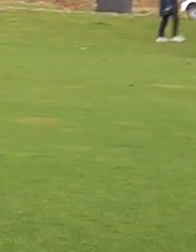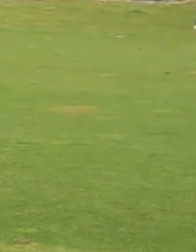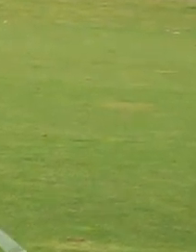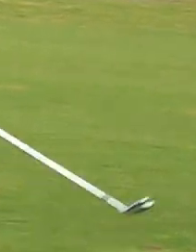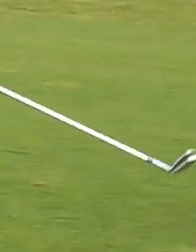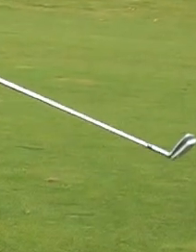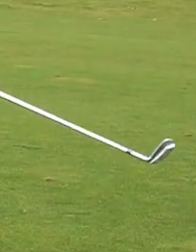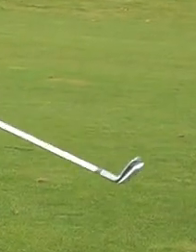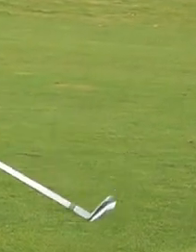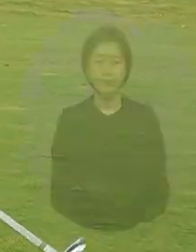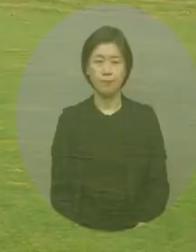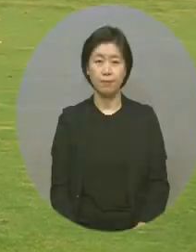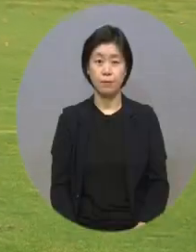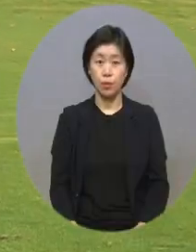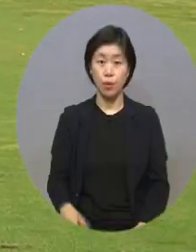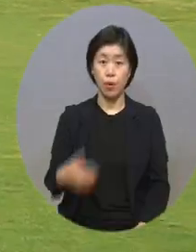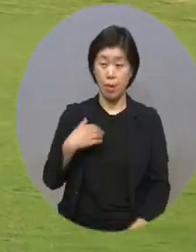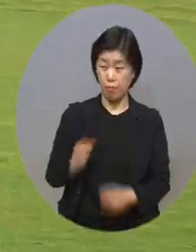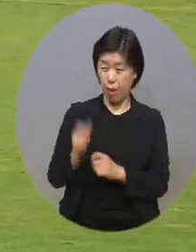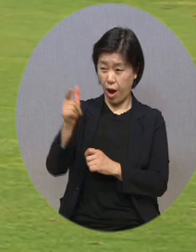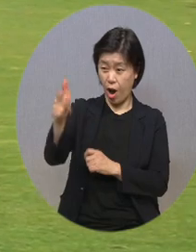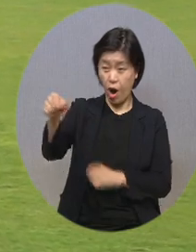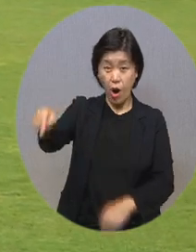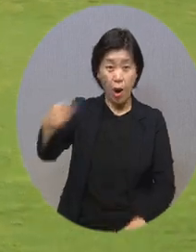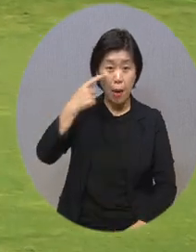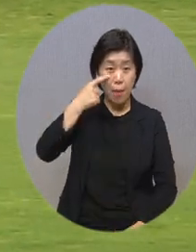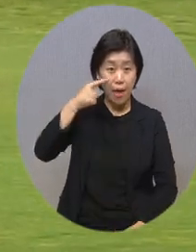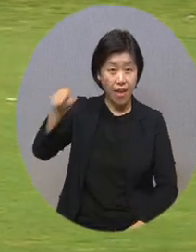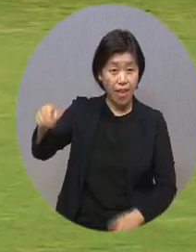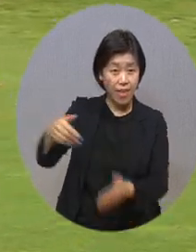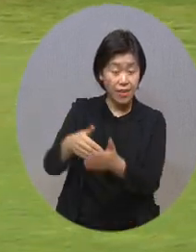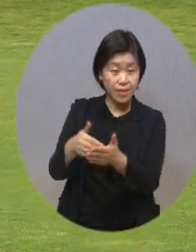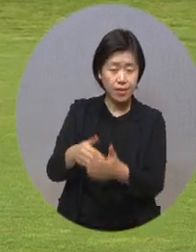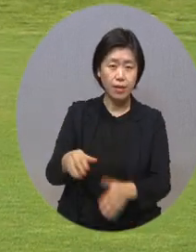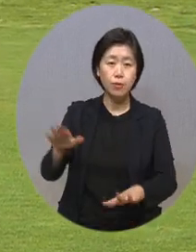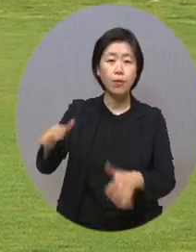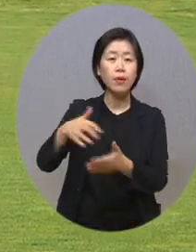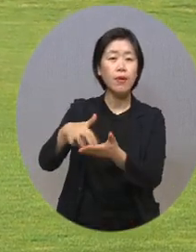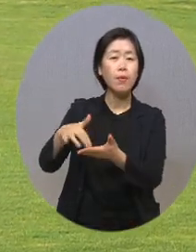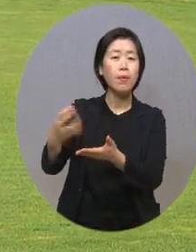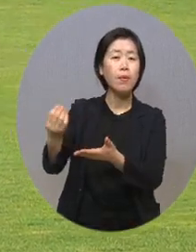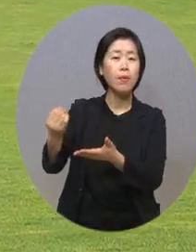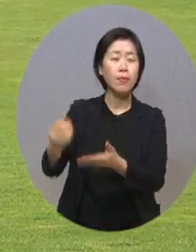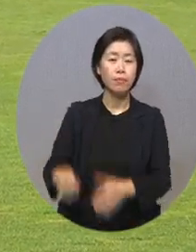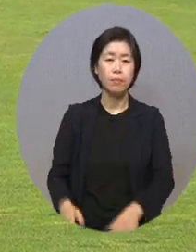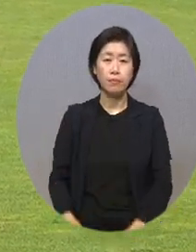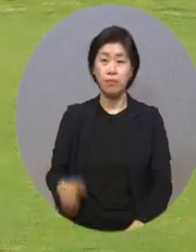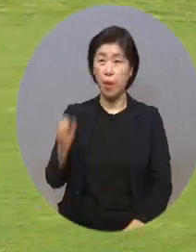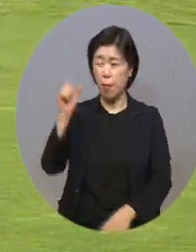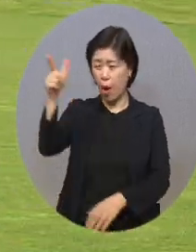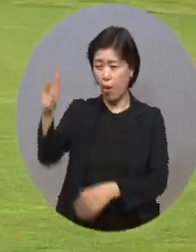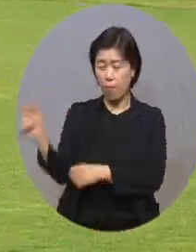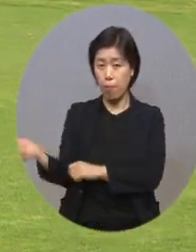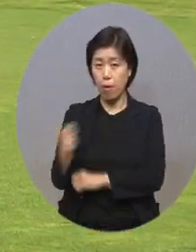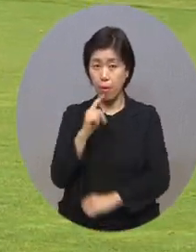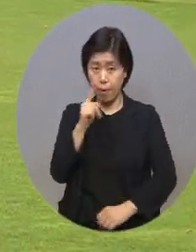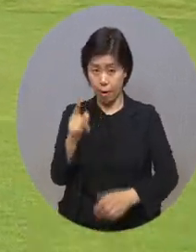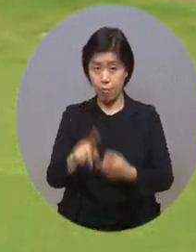제 거리 찍었죠? 봤죠? 우와! 이거 지금 거리가 얼마나 간 거예요? 제가 멀리 친다 그랬잖아요.